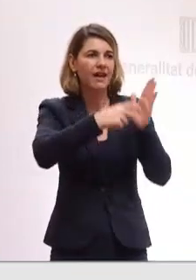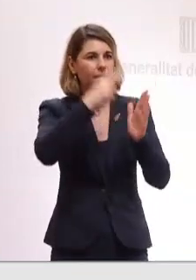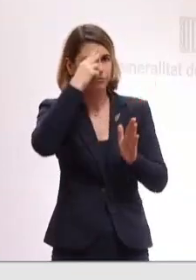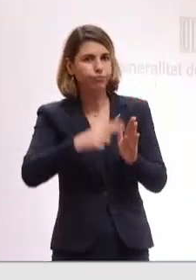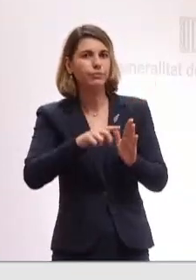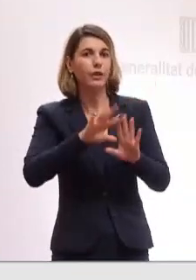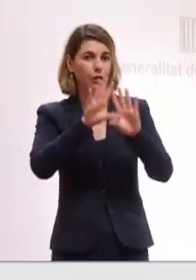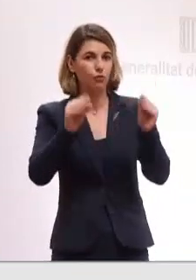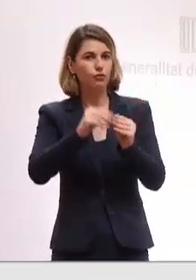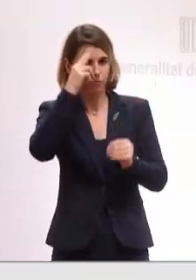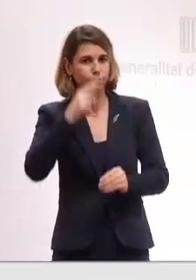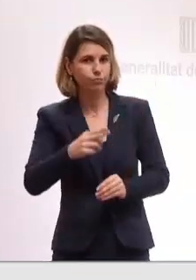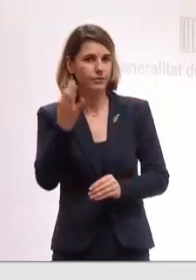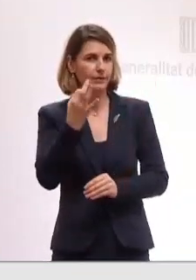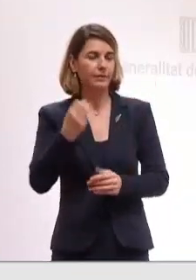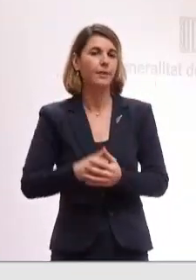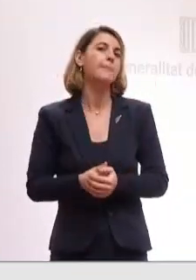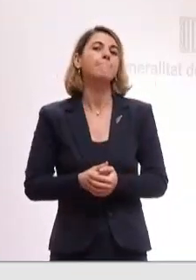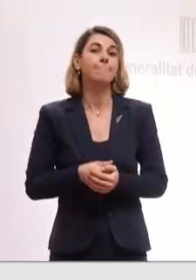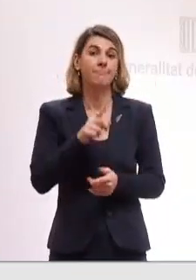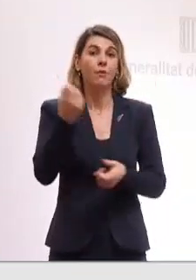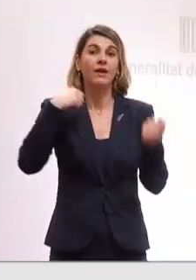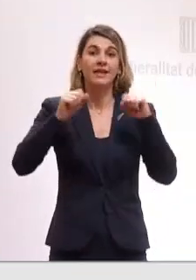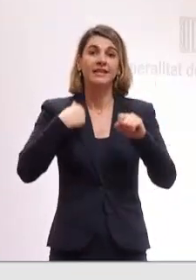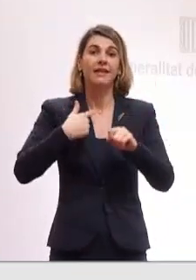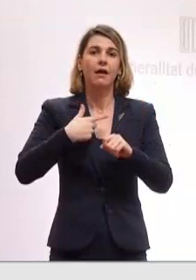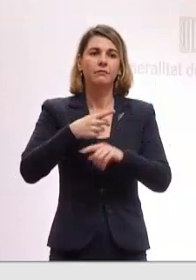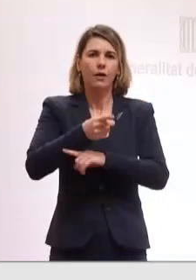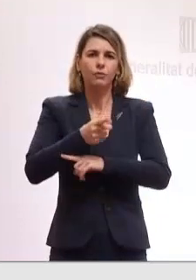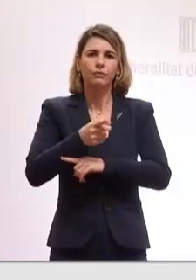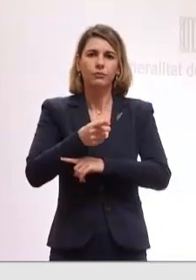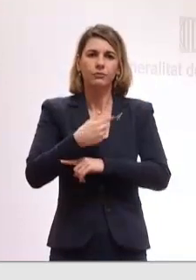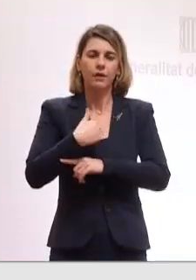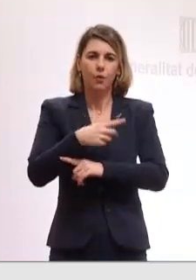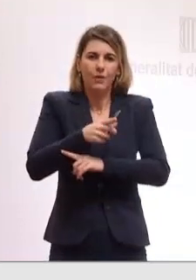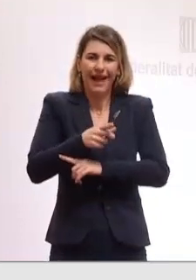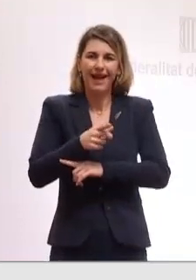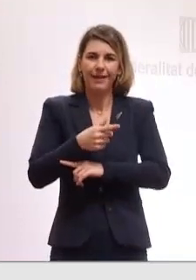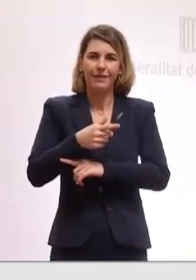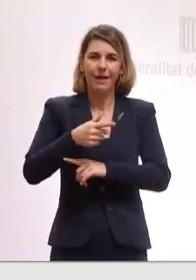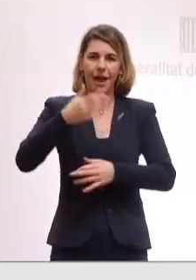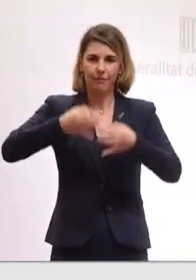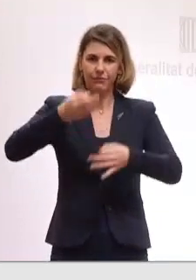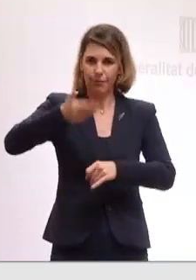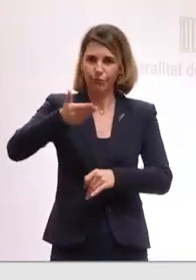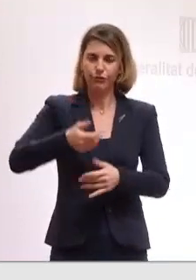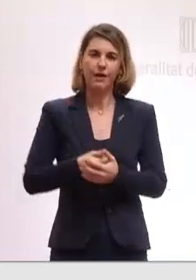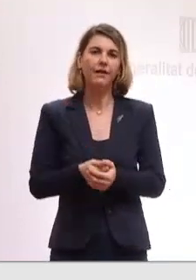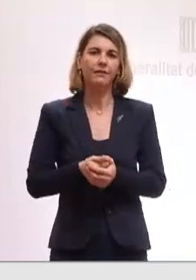resolucions. Hi ha un exercici d'autoritat i de coacció. I és un exercici d'autoritat i de coacció